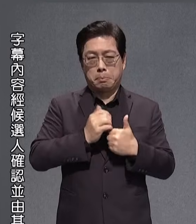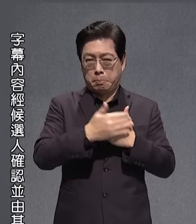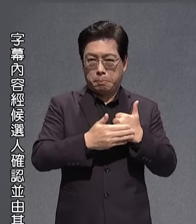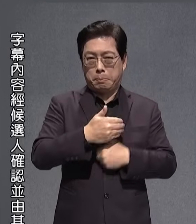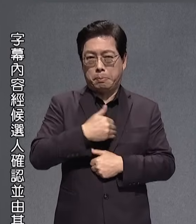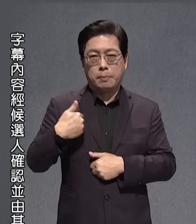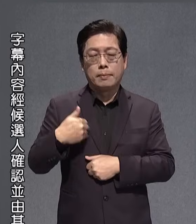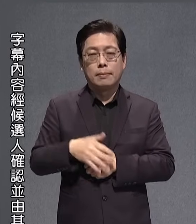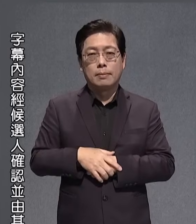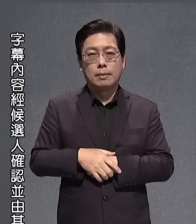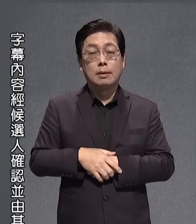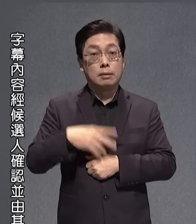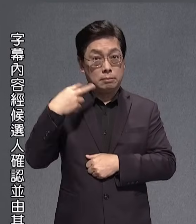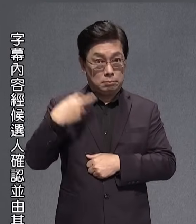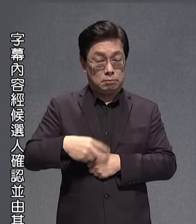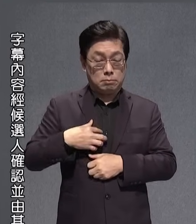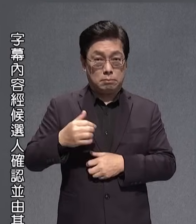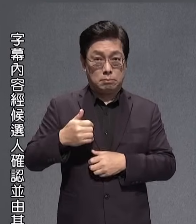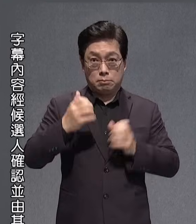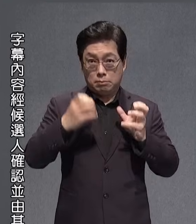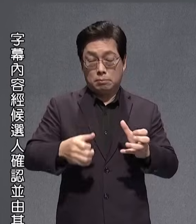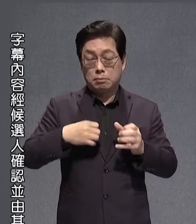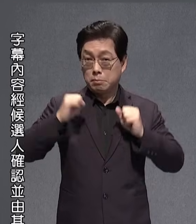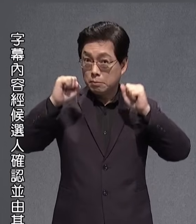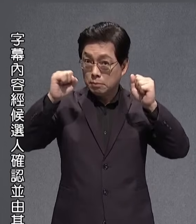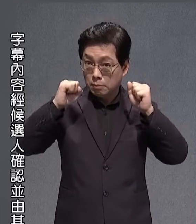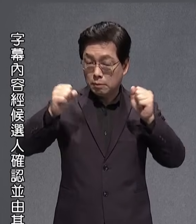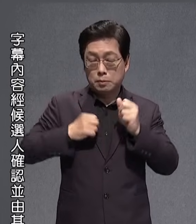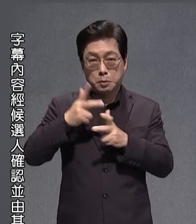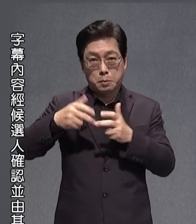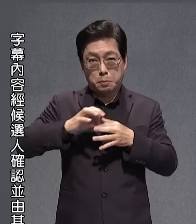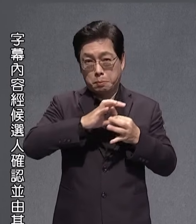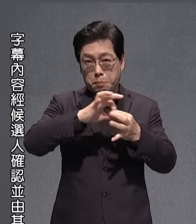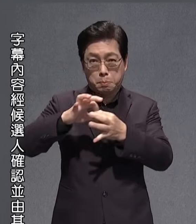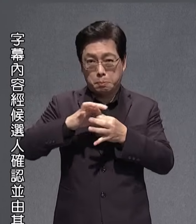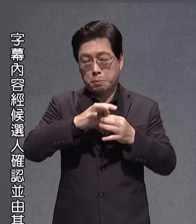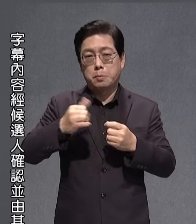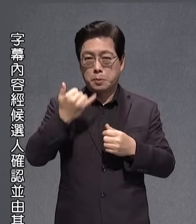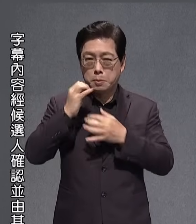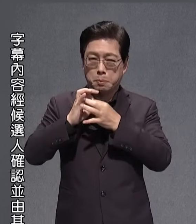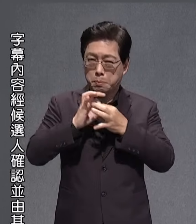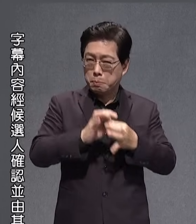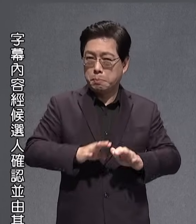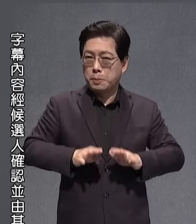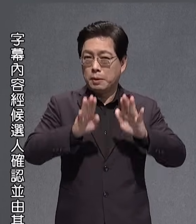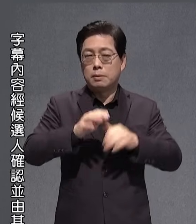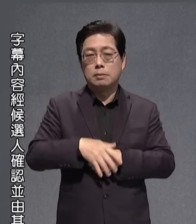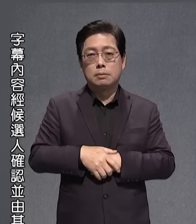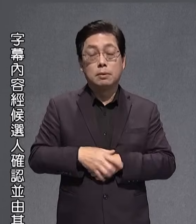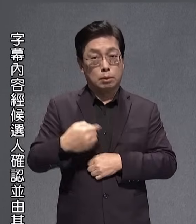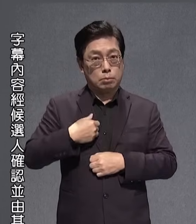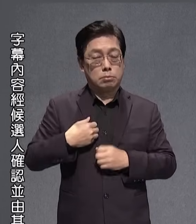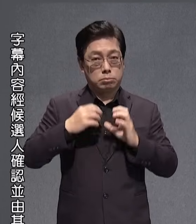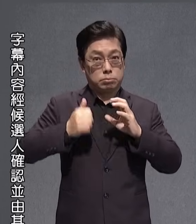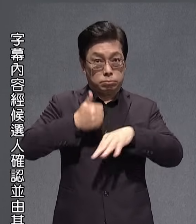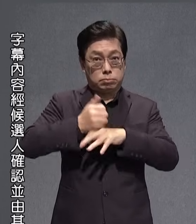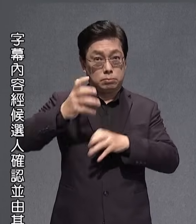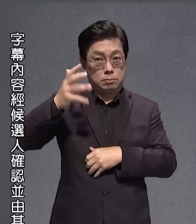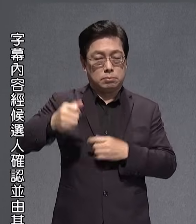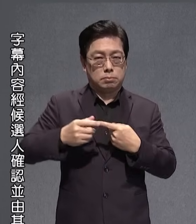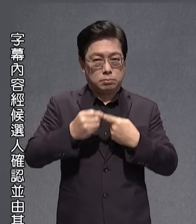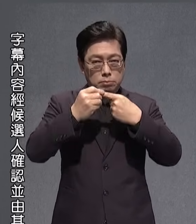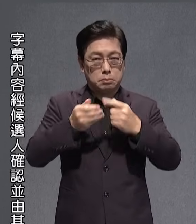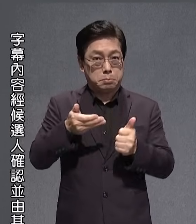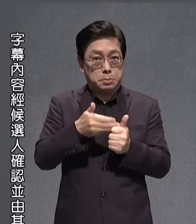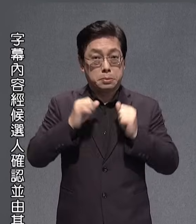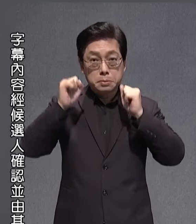障，也要建立完整的运动产业链，确保体育的长期发展。柯文哲当总统，一